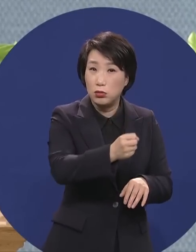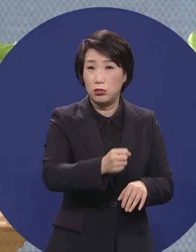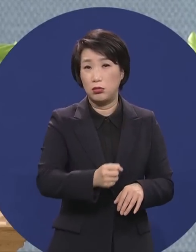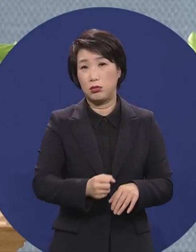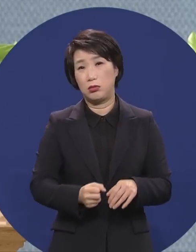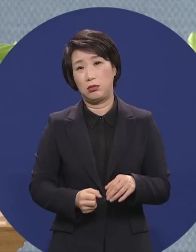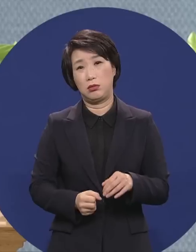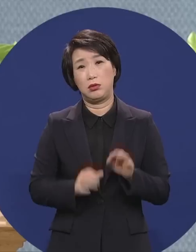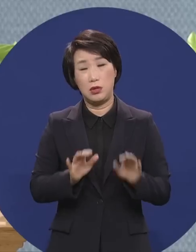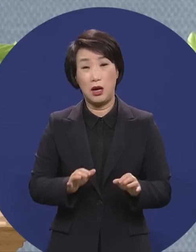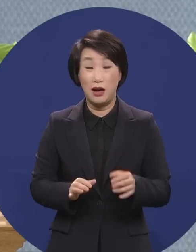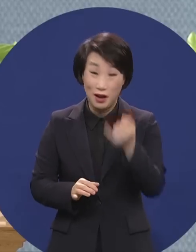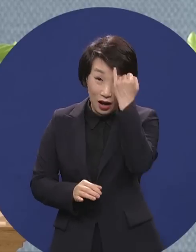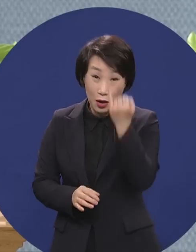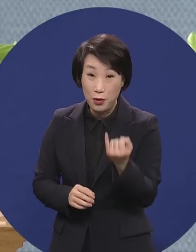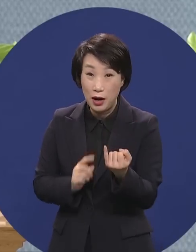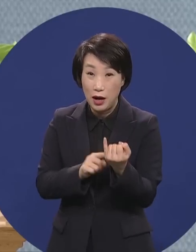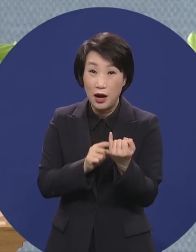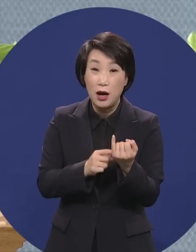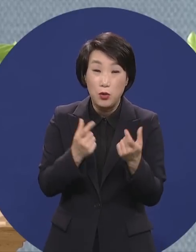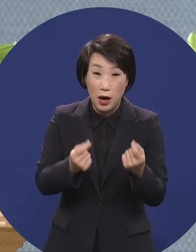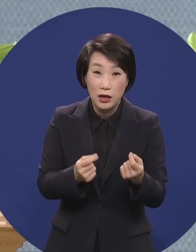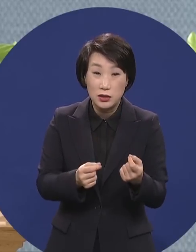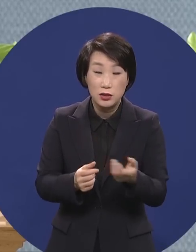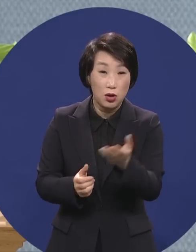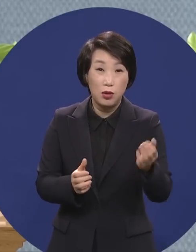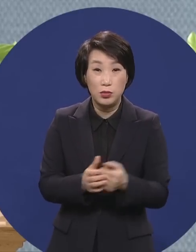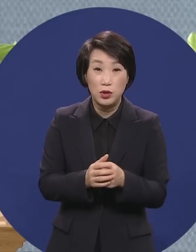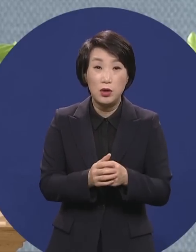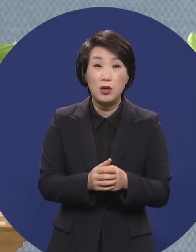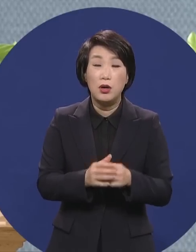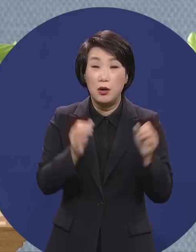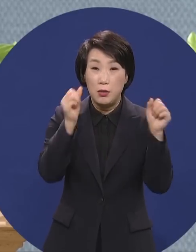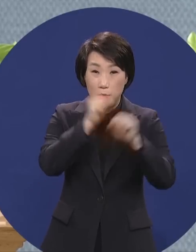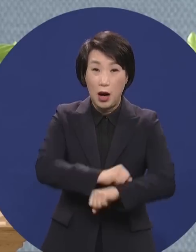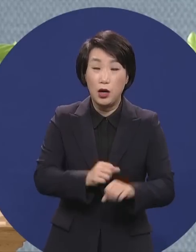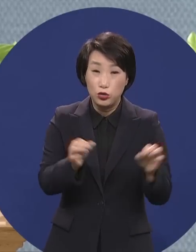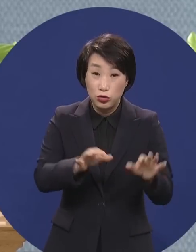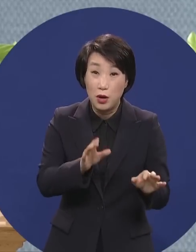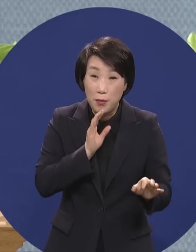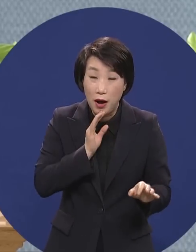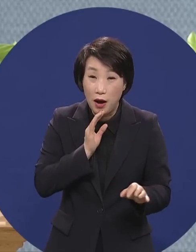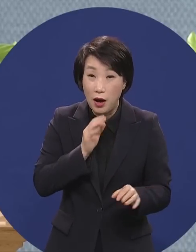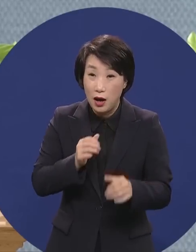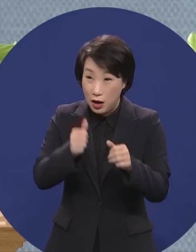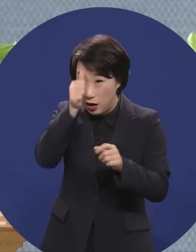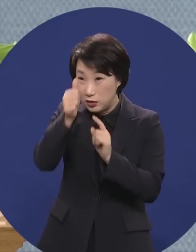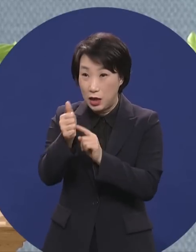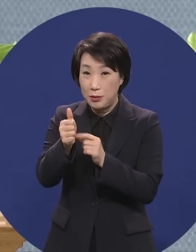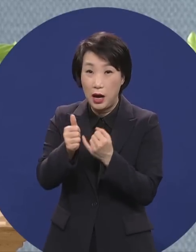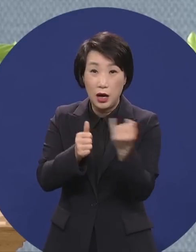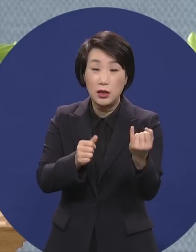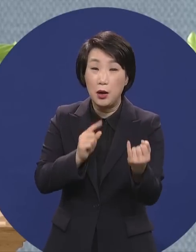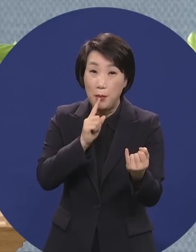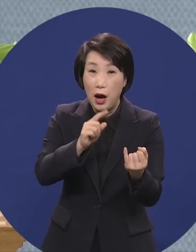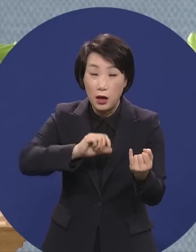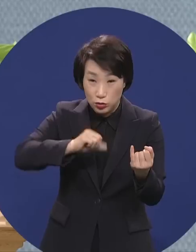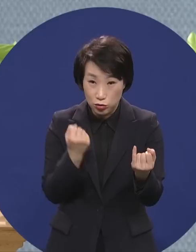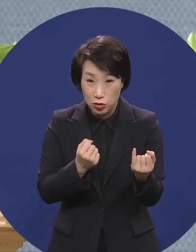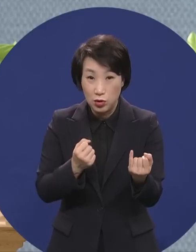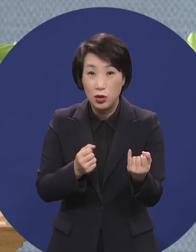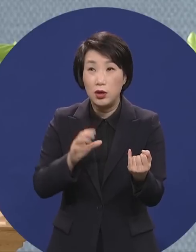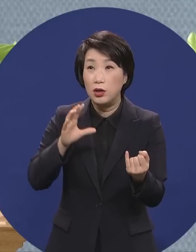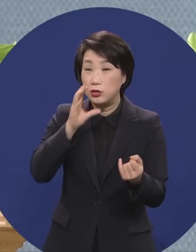것입니다. 하와가 그렇게 만들어지는 일에 순간에 만들어졌고, 아담이 자기 아내의 말을 듣고 먹는 순간에